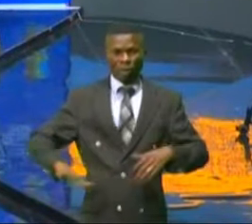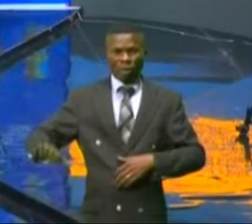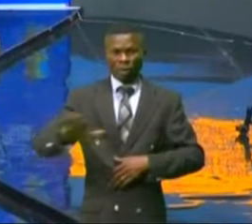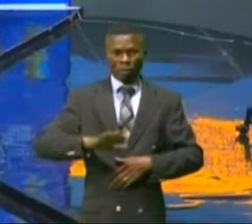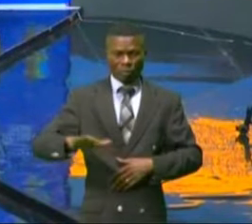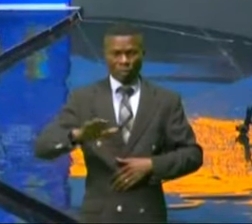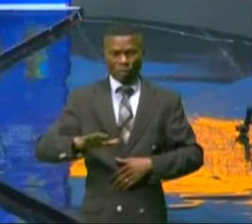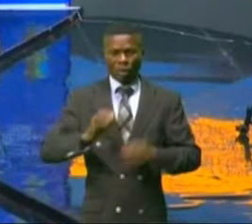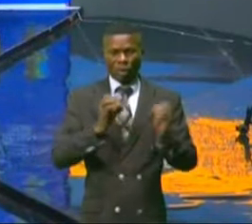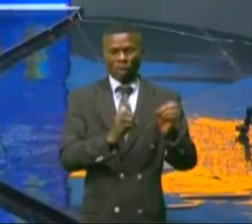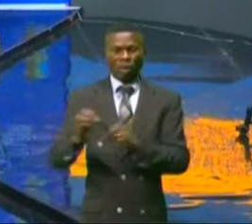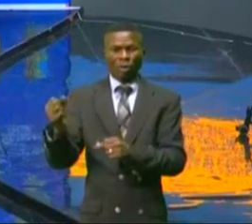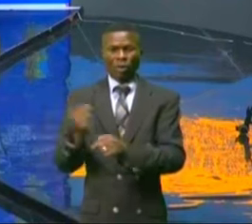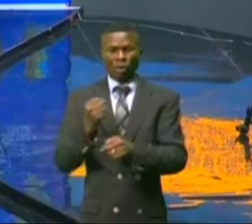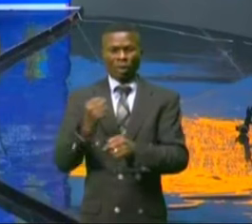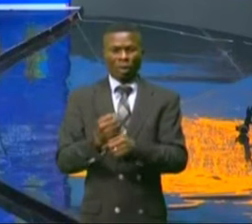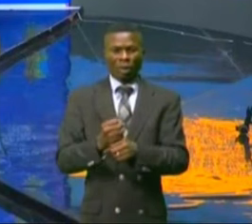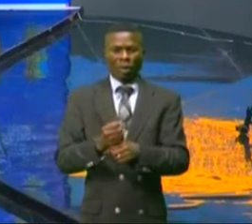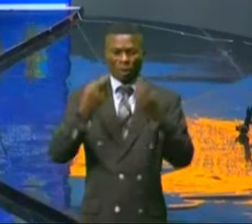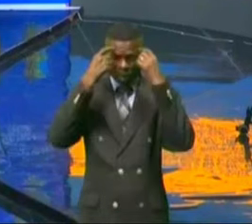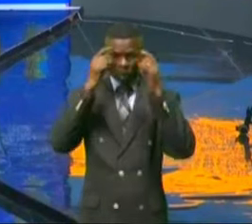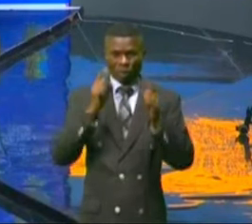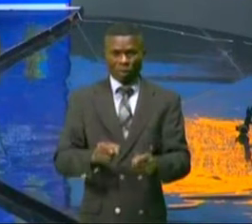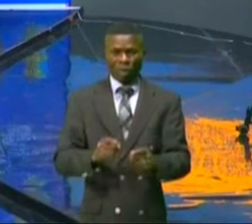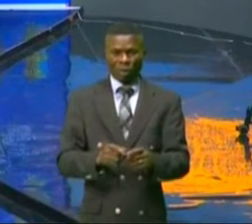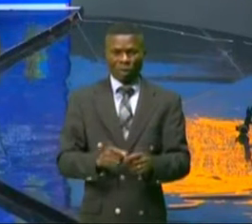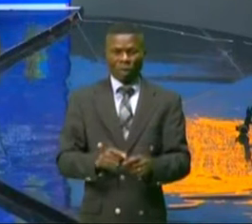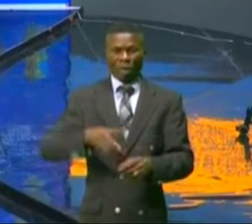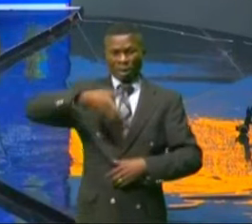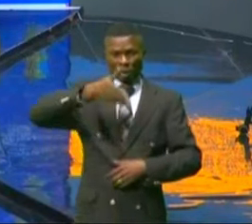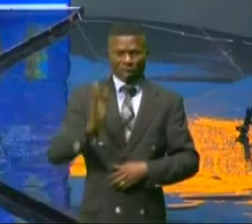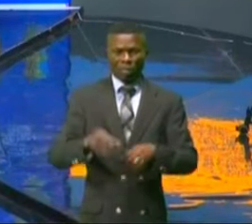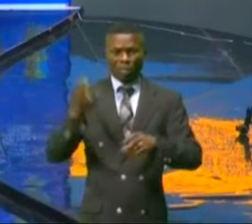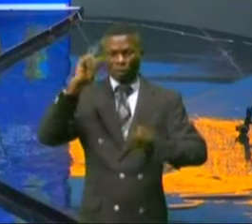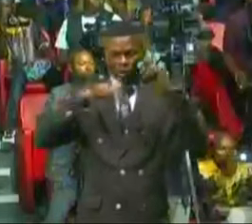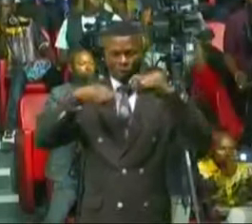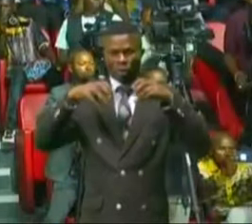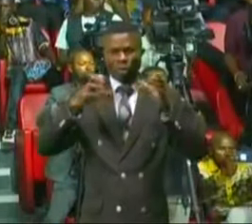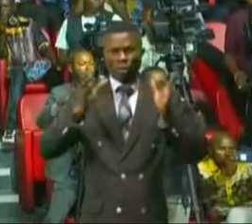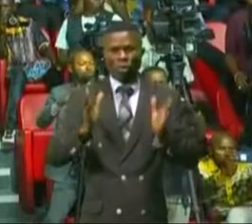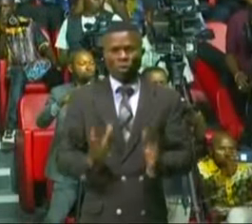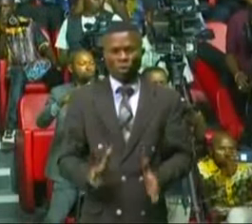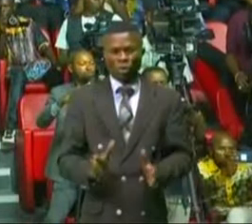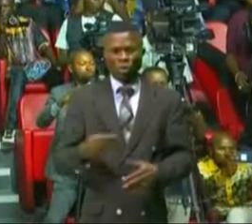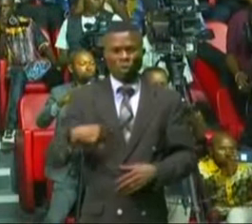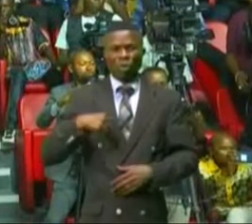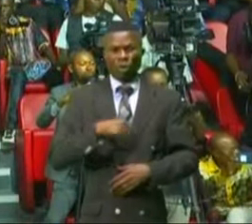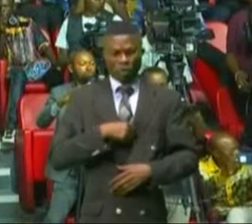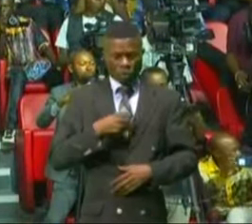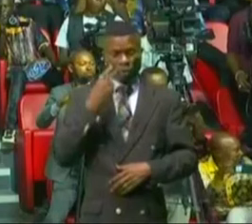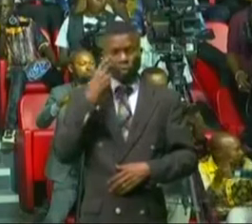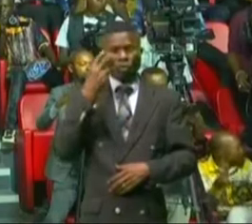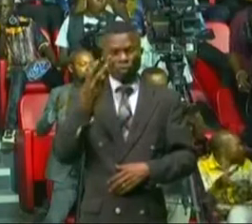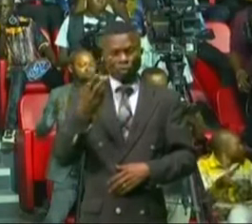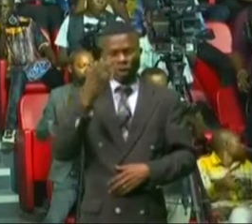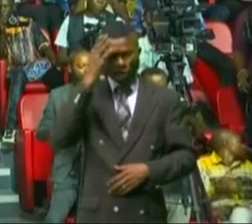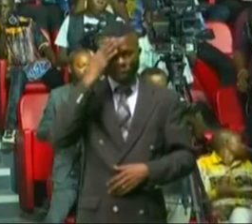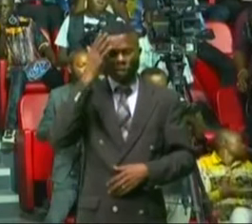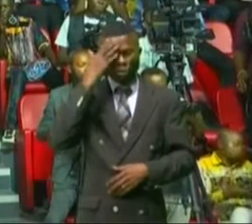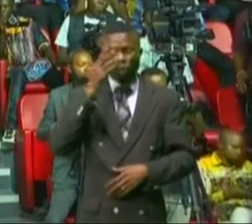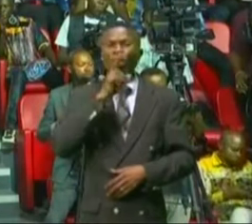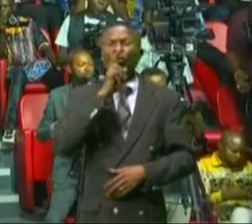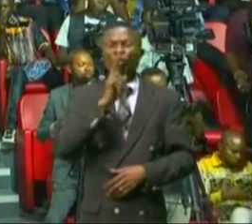a présidé les travaux du conclave du génie scientifique congolais. Nous avons tous eu l'occasion de découvrir qu'il y